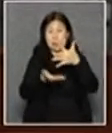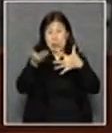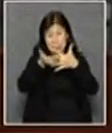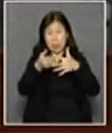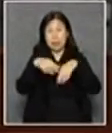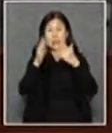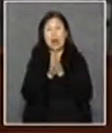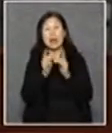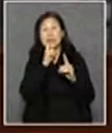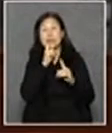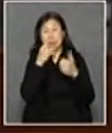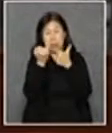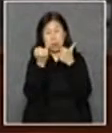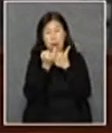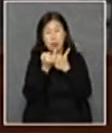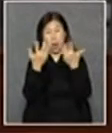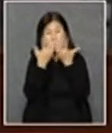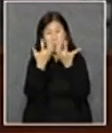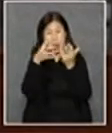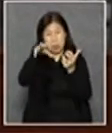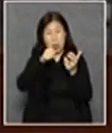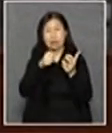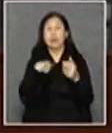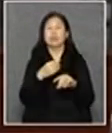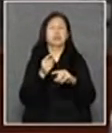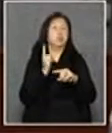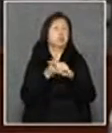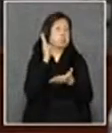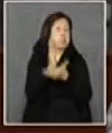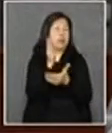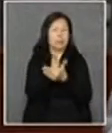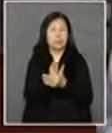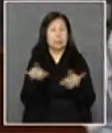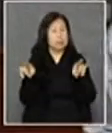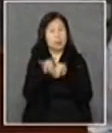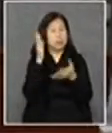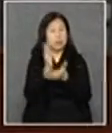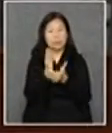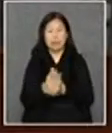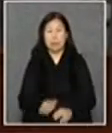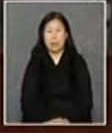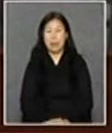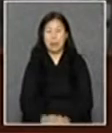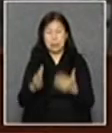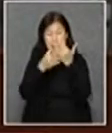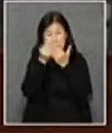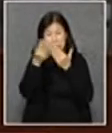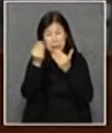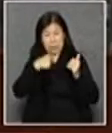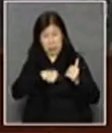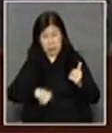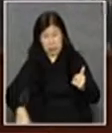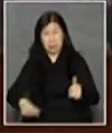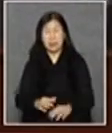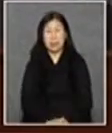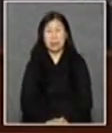的數學掌握，我覺得不是的，真的不是的。而剛才葉建源議員呢，他提出我